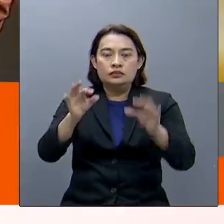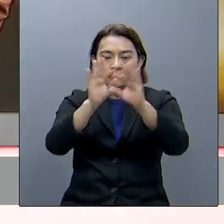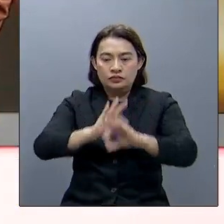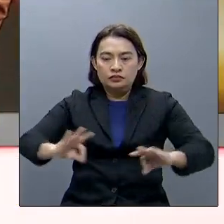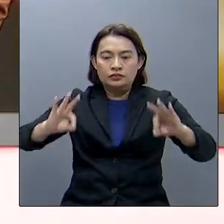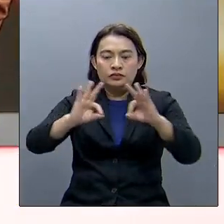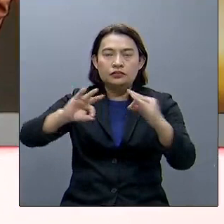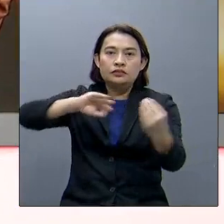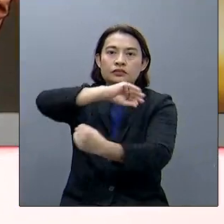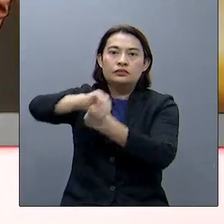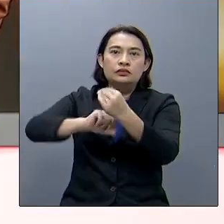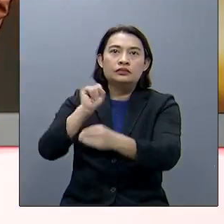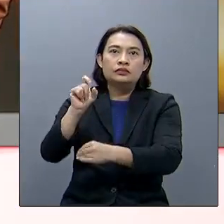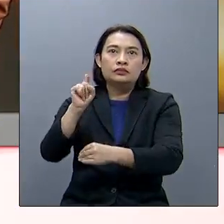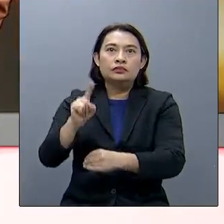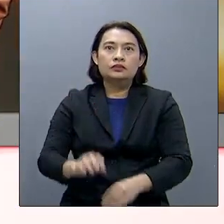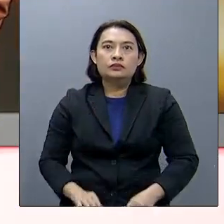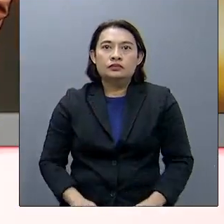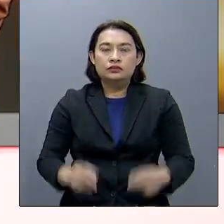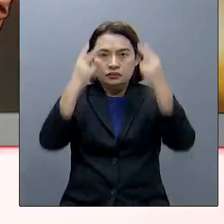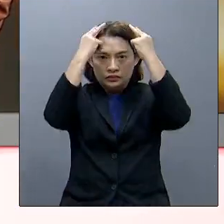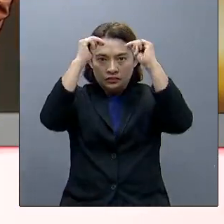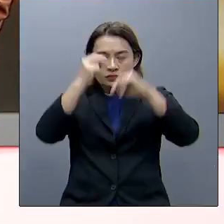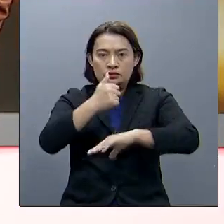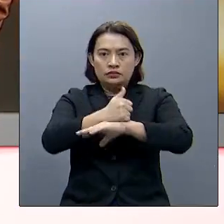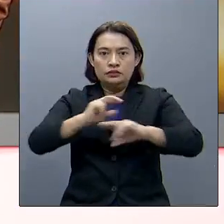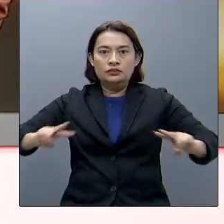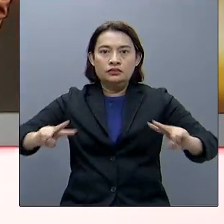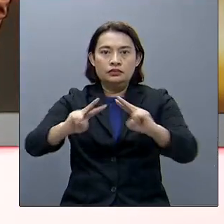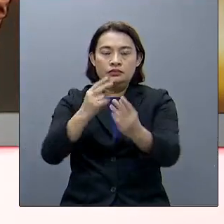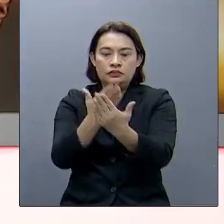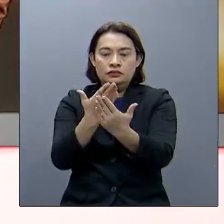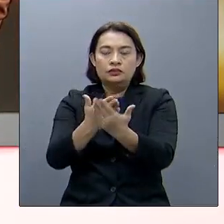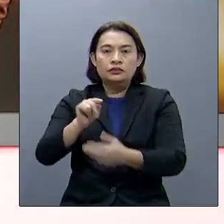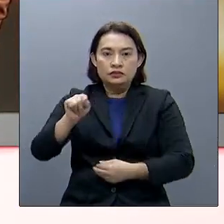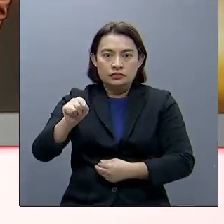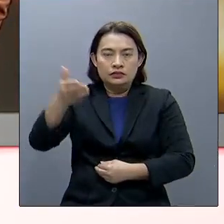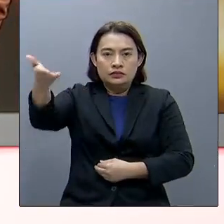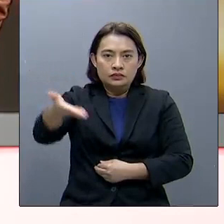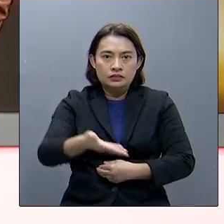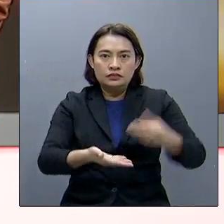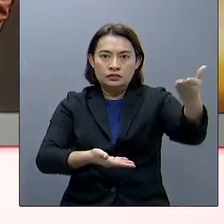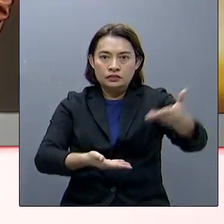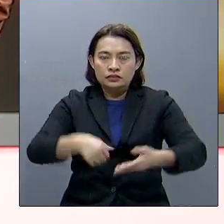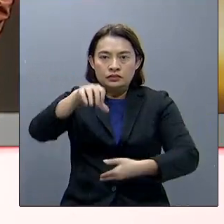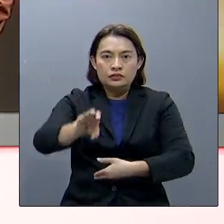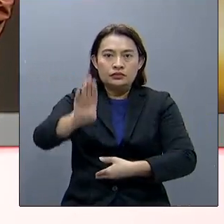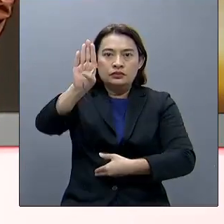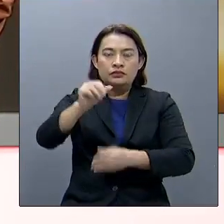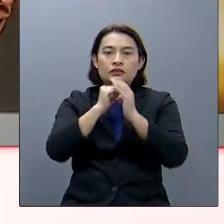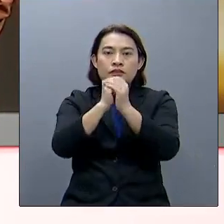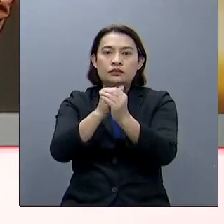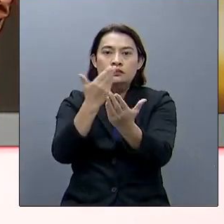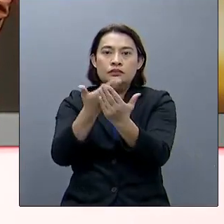ญทางเศรษฐกิจอย่างมากนายกรัฐมนตรีและรัฐมนตรีว่าการกระทรวงการคลังค่ะได้เชิญชวนเอกชนจีนรายใหญ่มาลงทุนในไทย